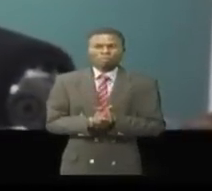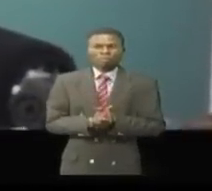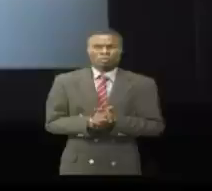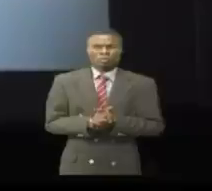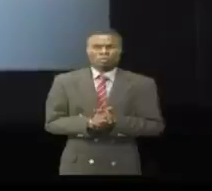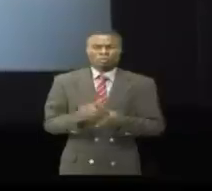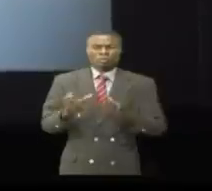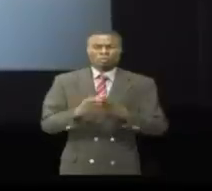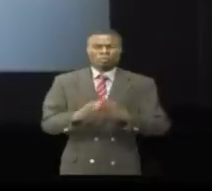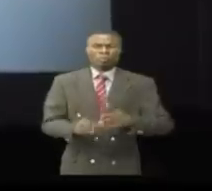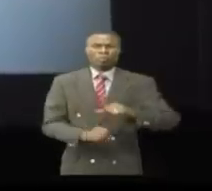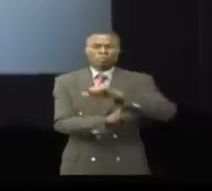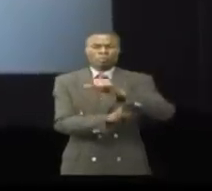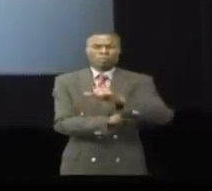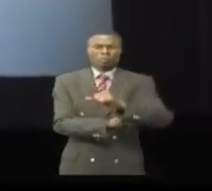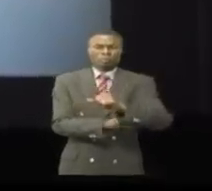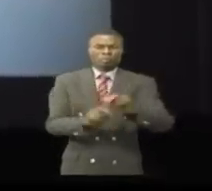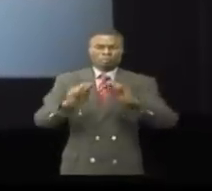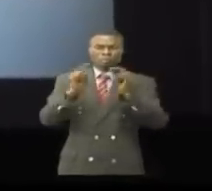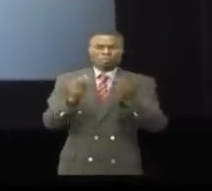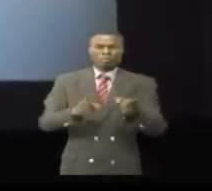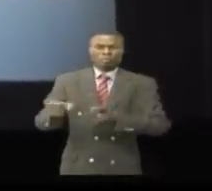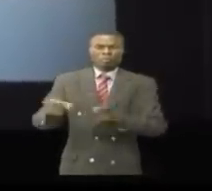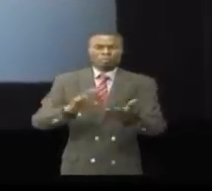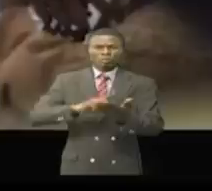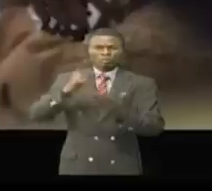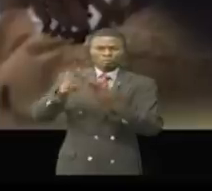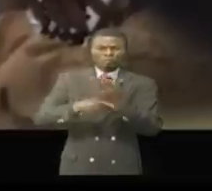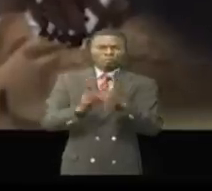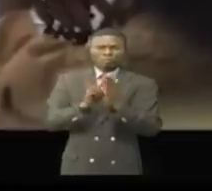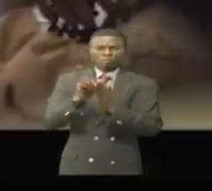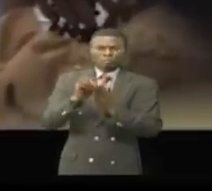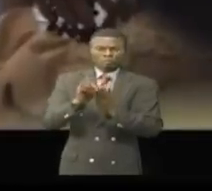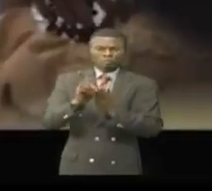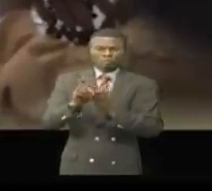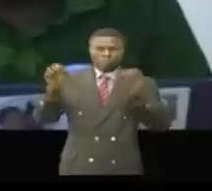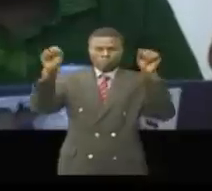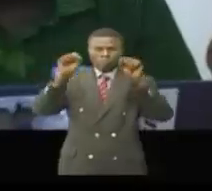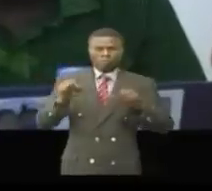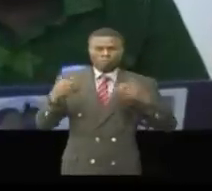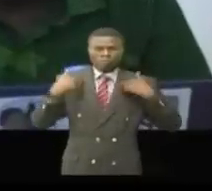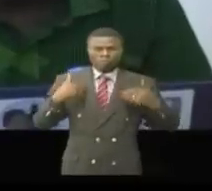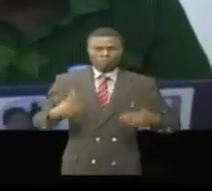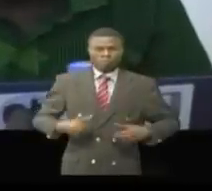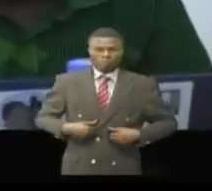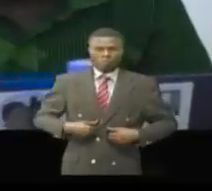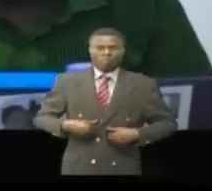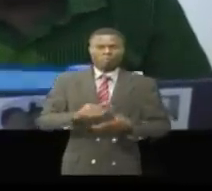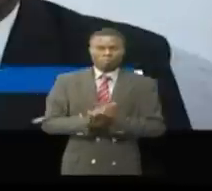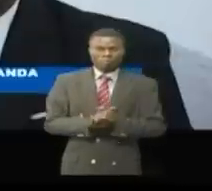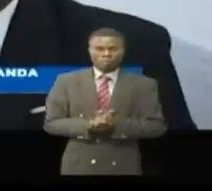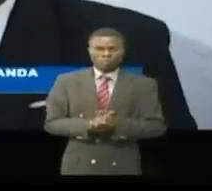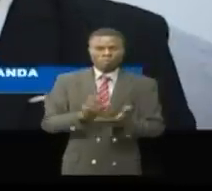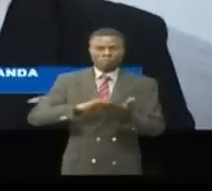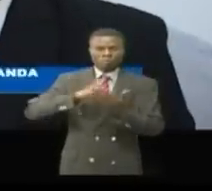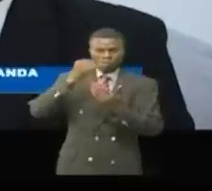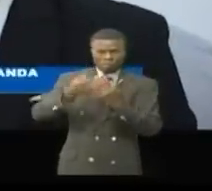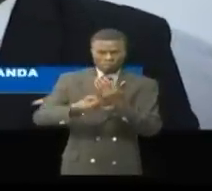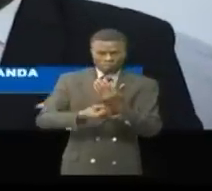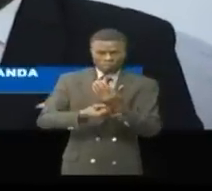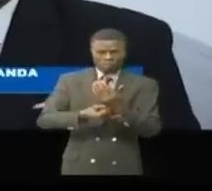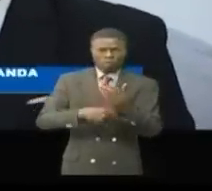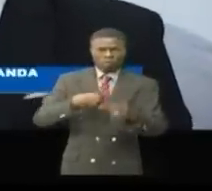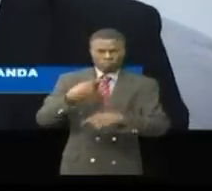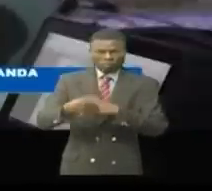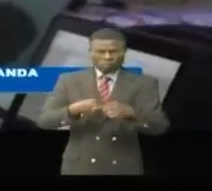Avec l'accompagnement de l'unité de gestion du programme de développement du système de santé UGPDSS, ce projet va